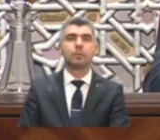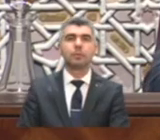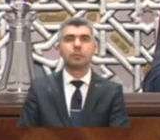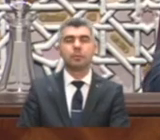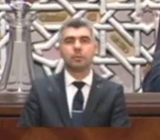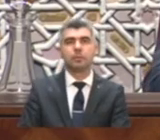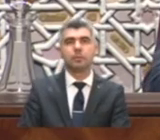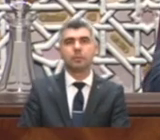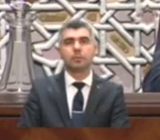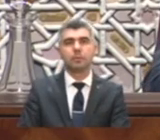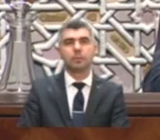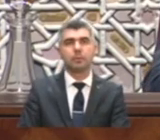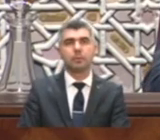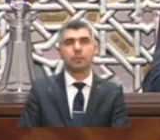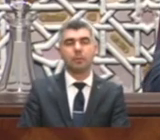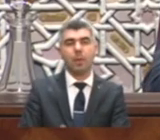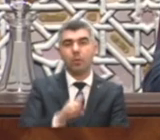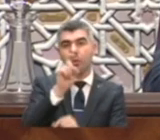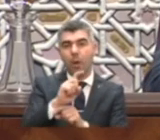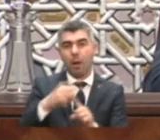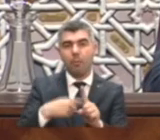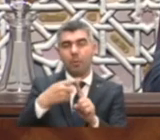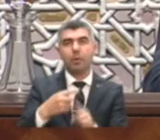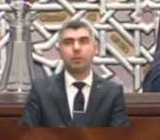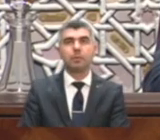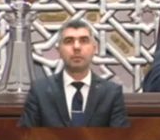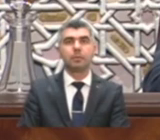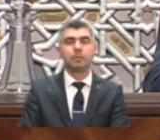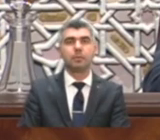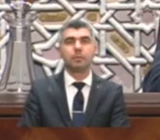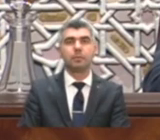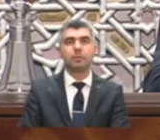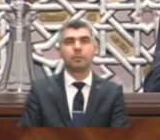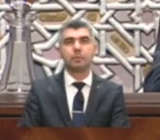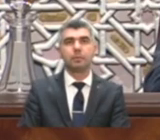نائب محترم، هل من تعقيب اضافي اخر؟